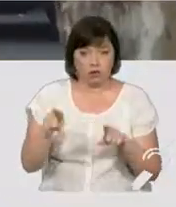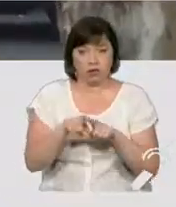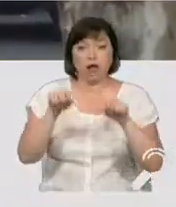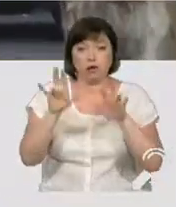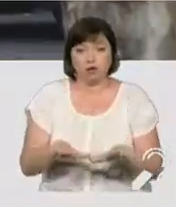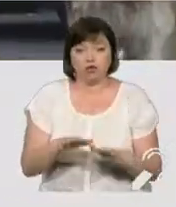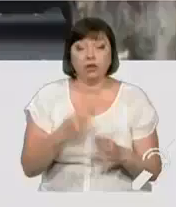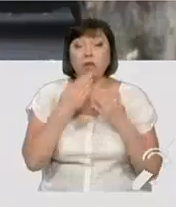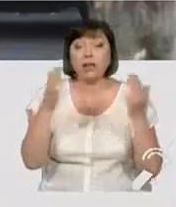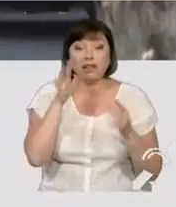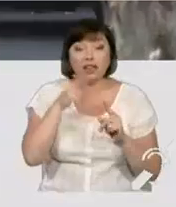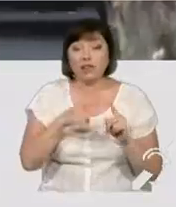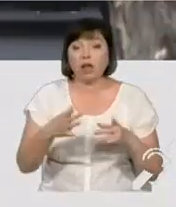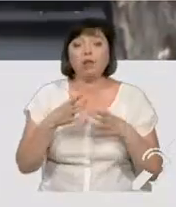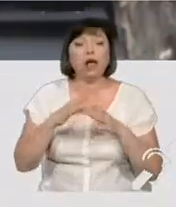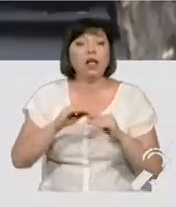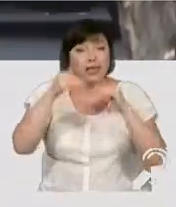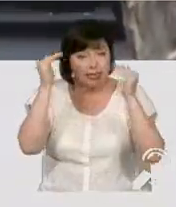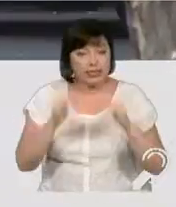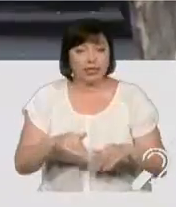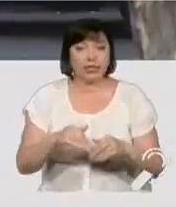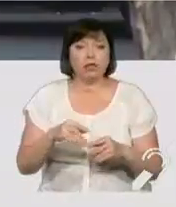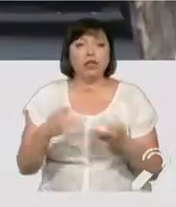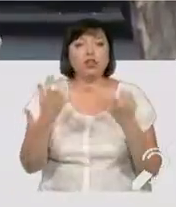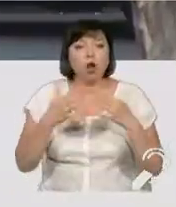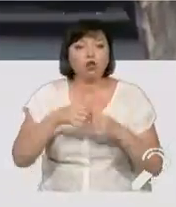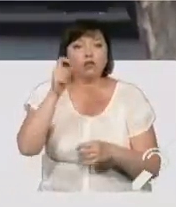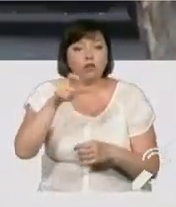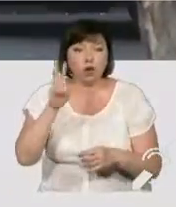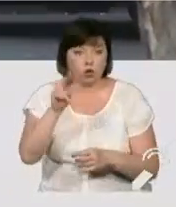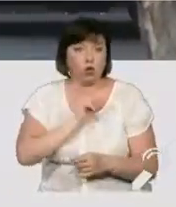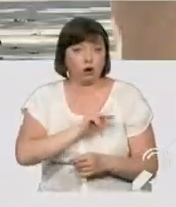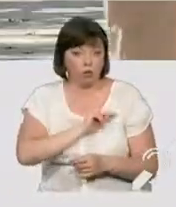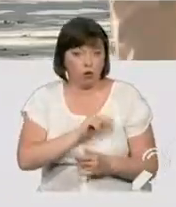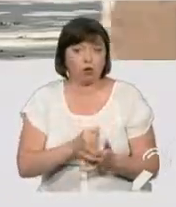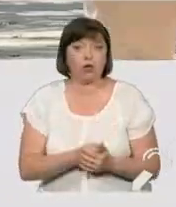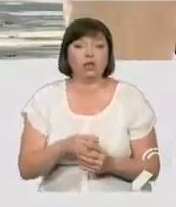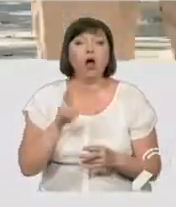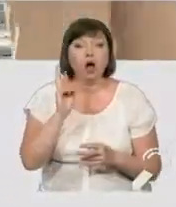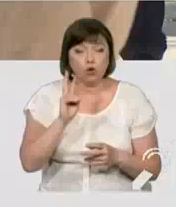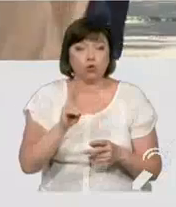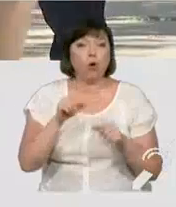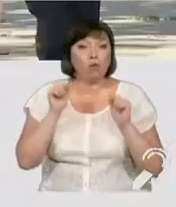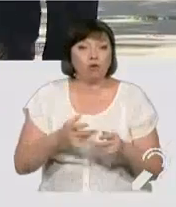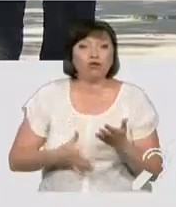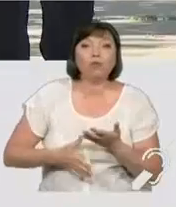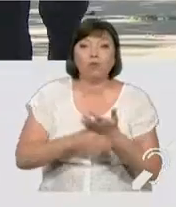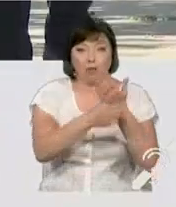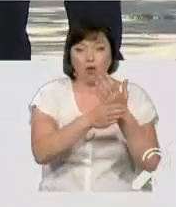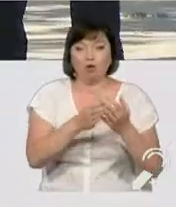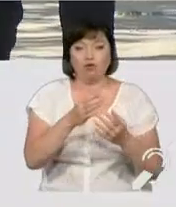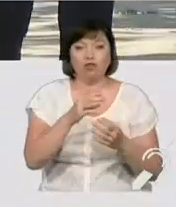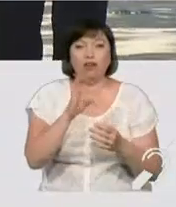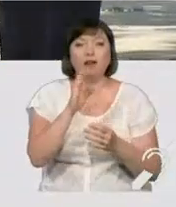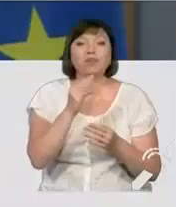de decizie. În ultimii ani a scăzut considerabil numărul persoanelor angajate în câmpul muncii, care contribuie la formarea fondului